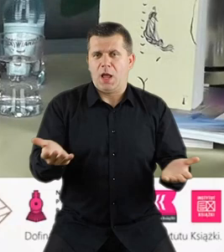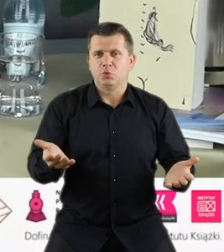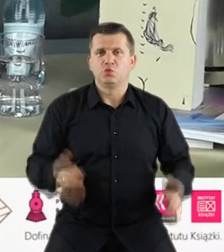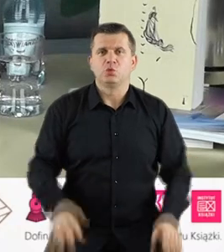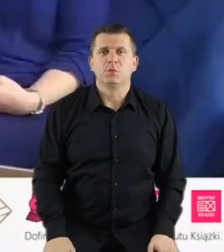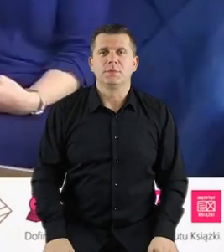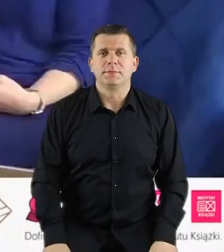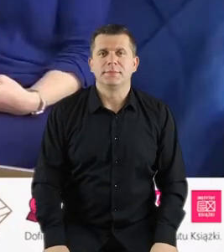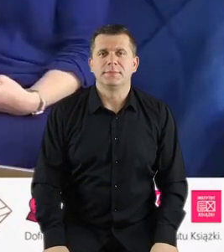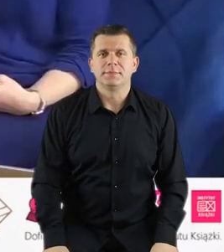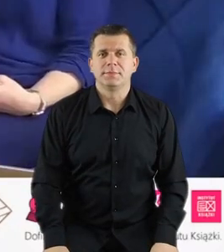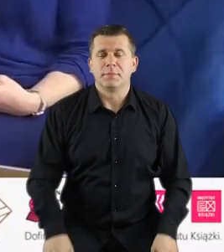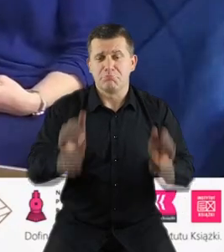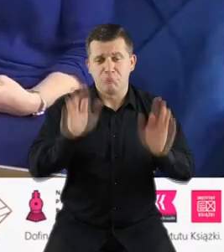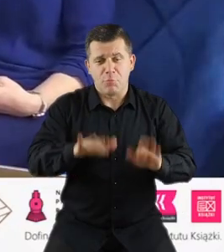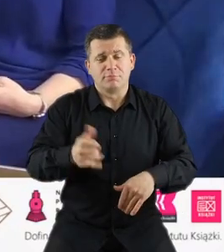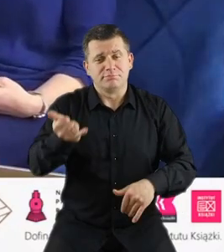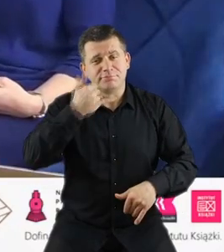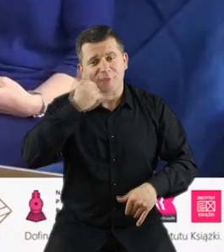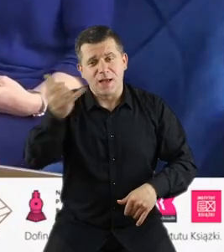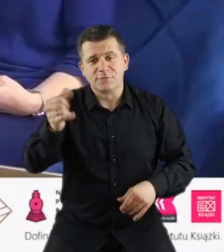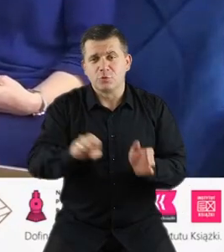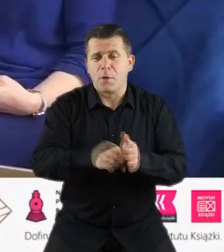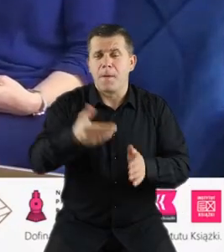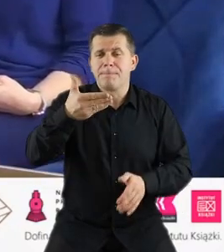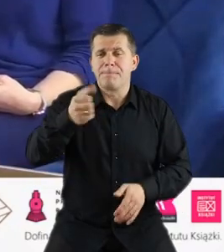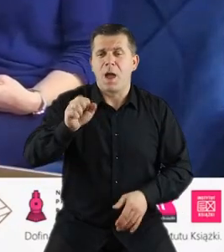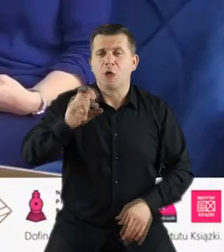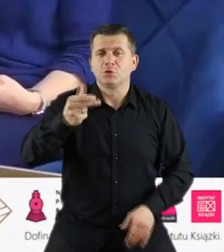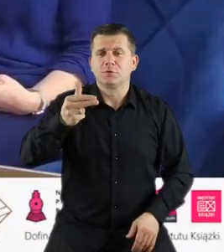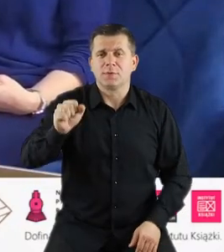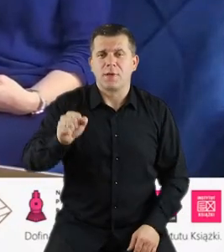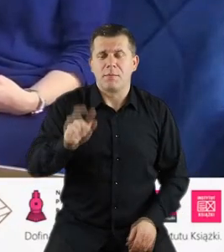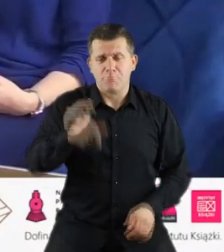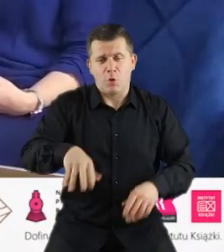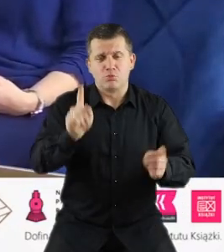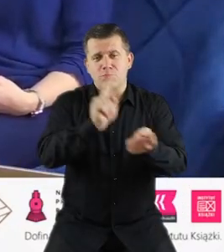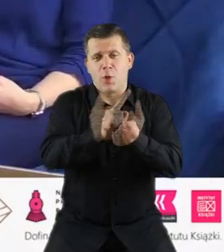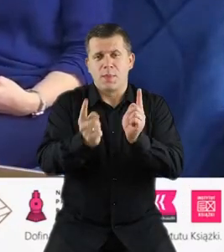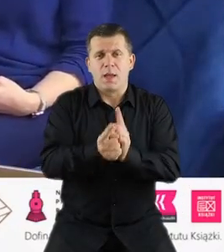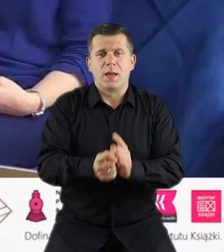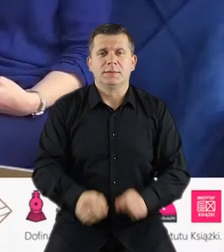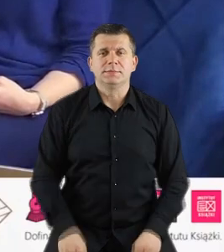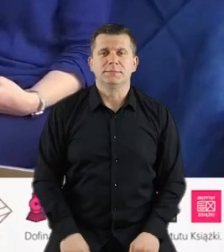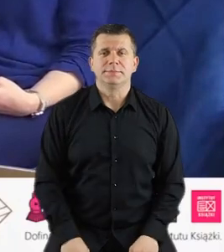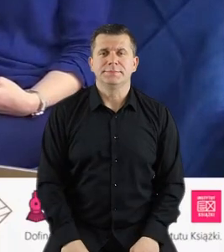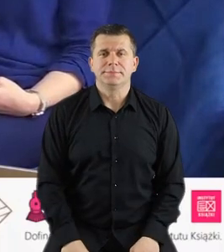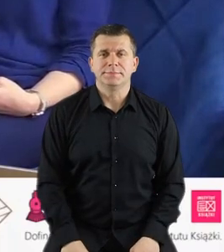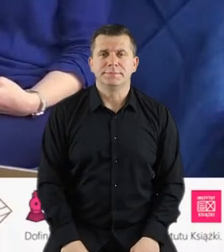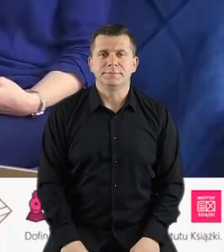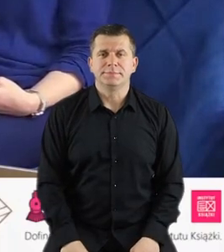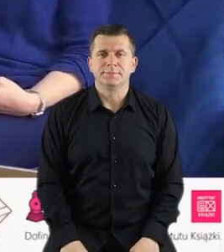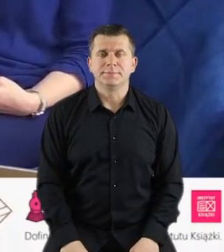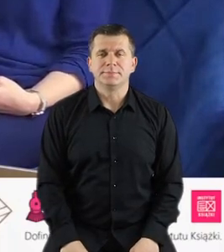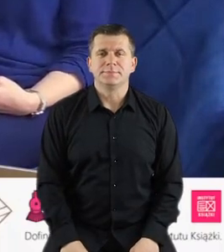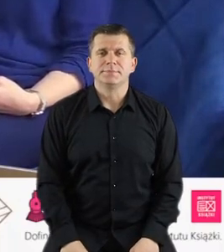dzisiaj może albo... Zadzwonić. Może dzisiaj zadzwonię do Marcina Szmela, może mi się uda z nim spotkać.